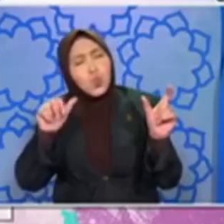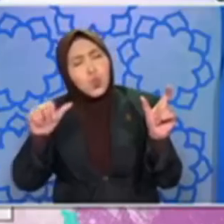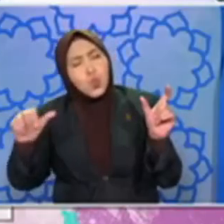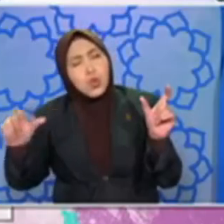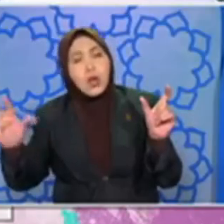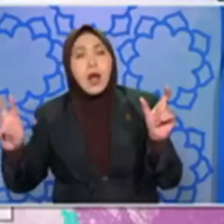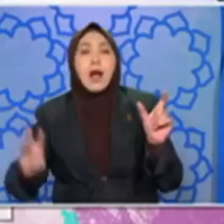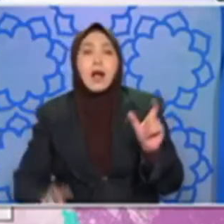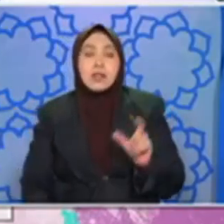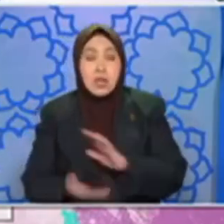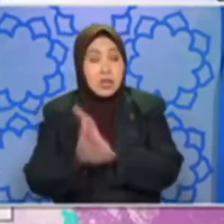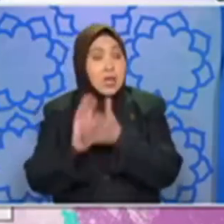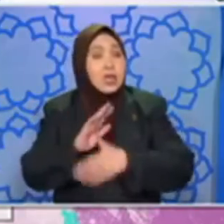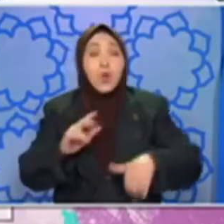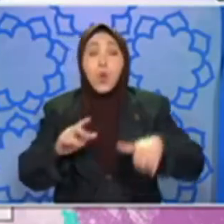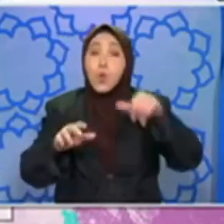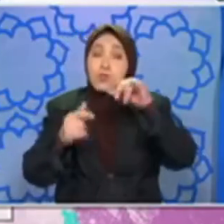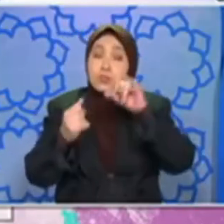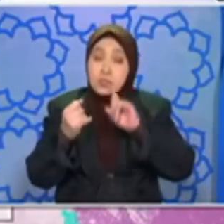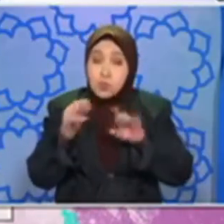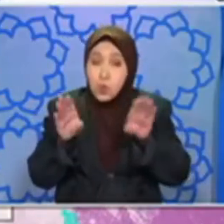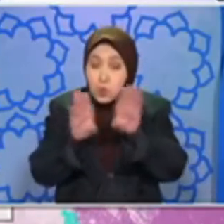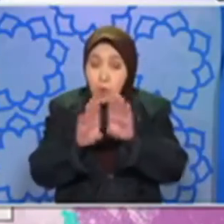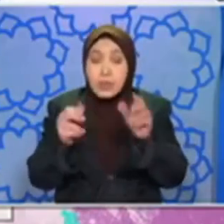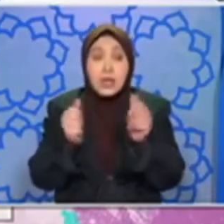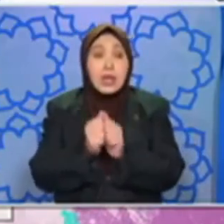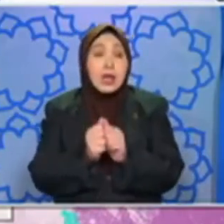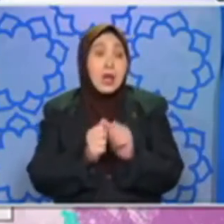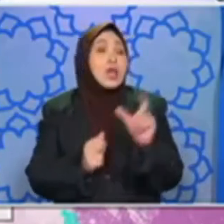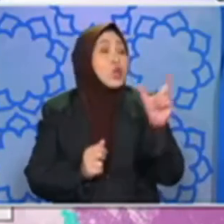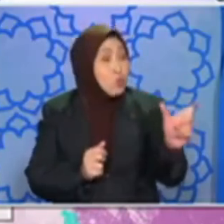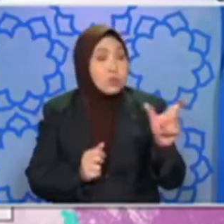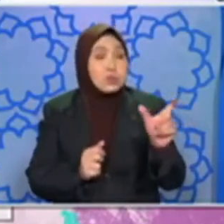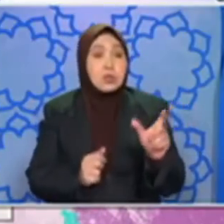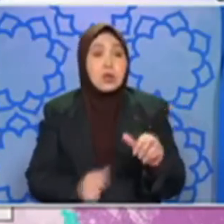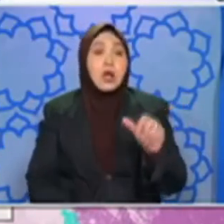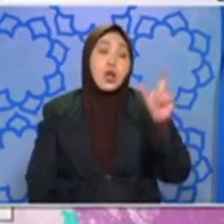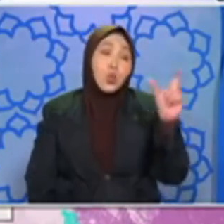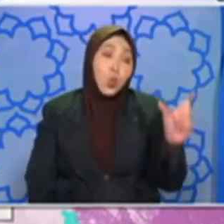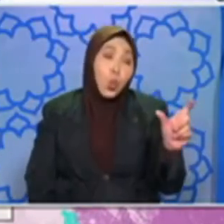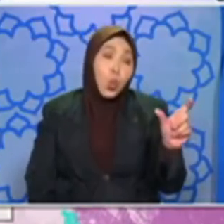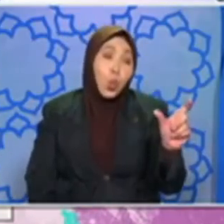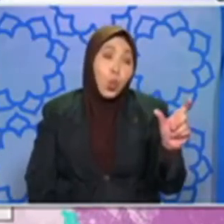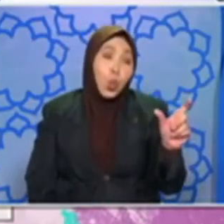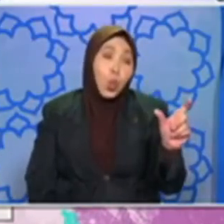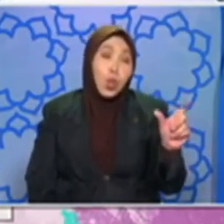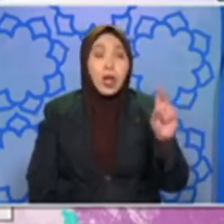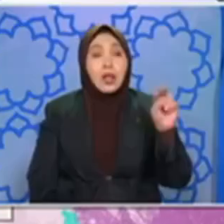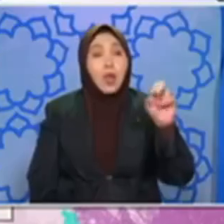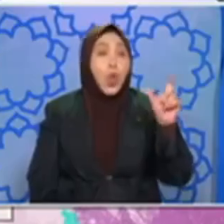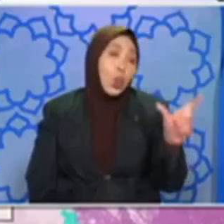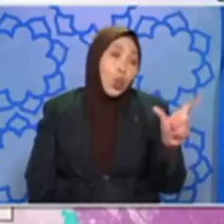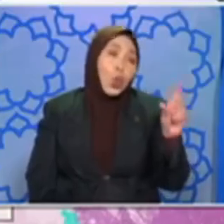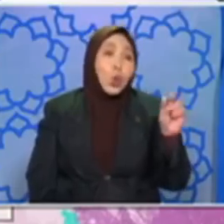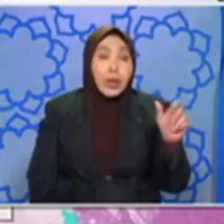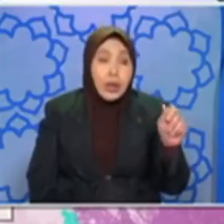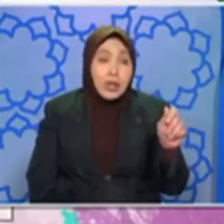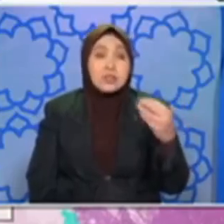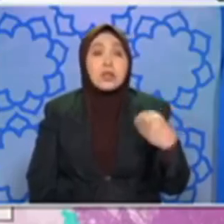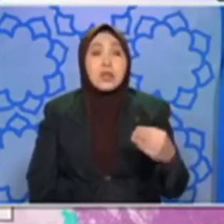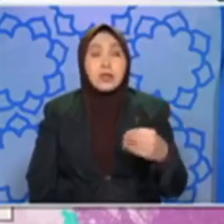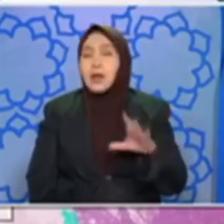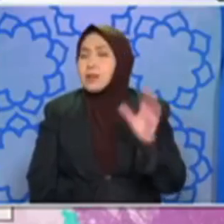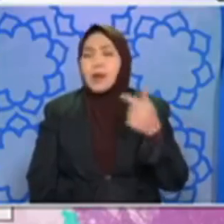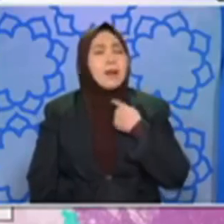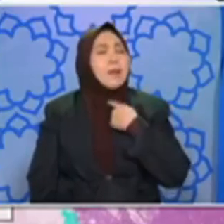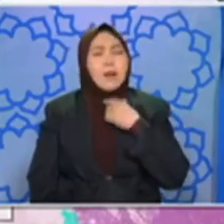Nun. Di hujung tu kita matikan dengan Nun juga. Jangan Nun. Oh, jangan macam tu. Dah ada dengung dia. Bukan dengung,